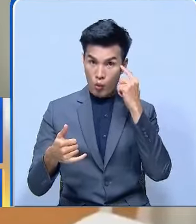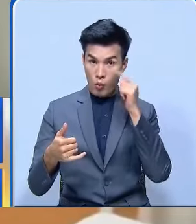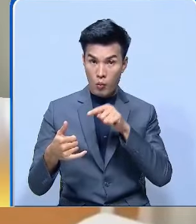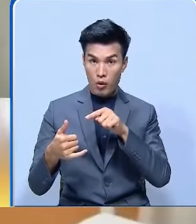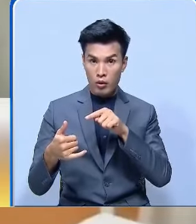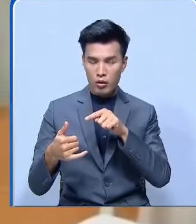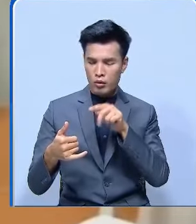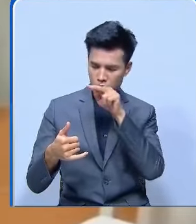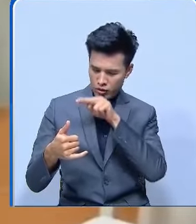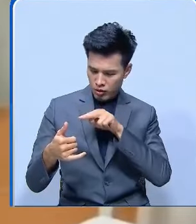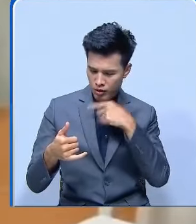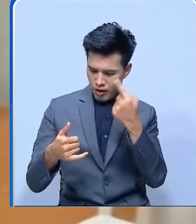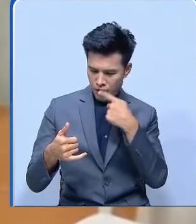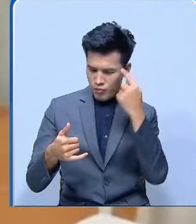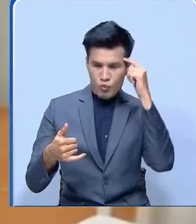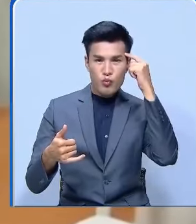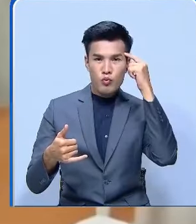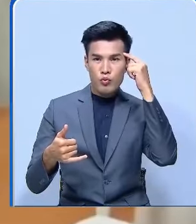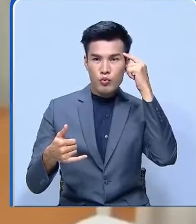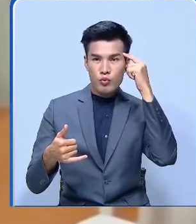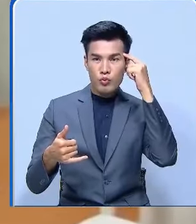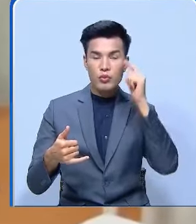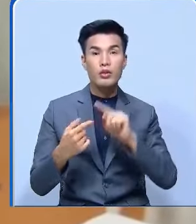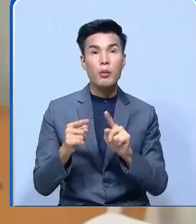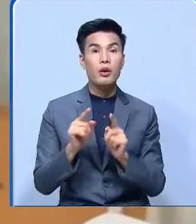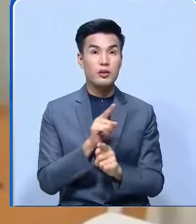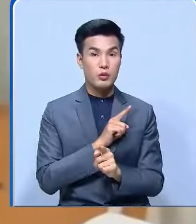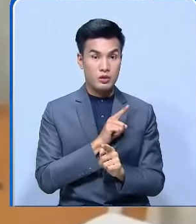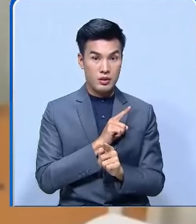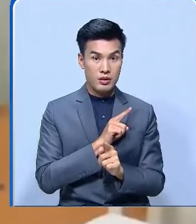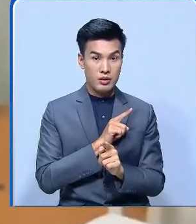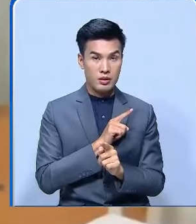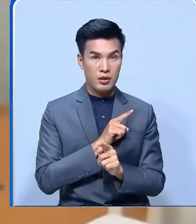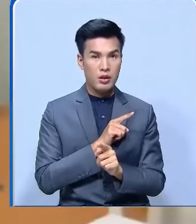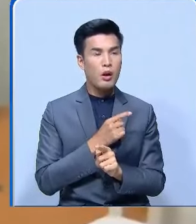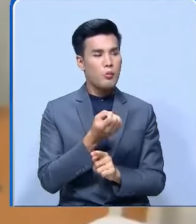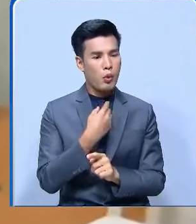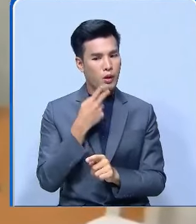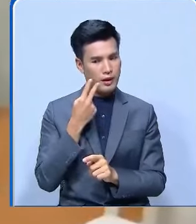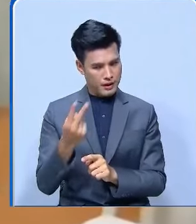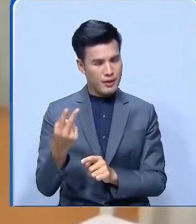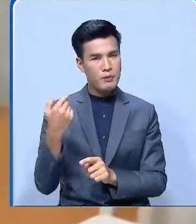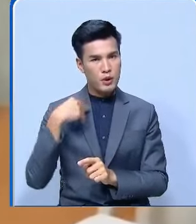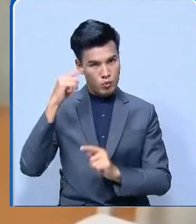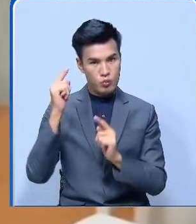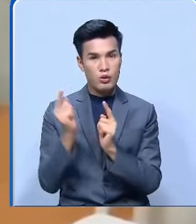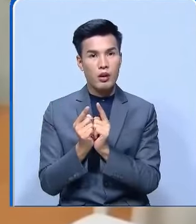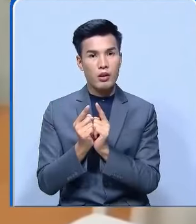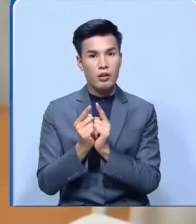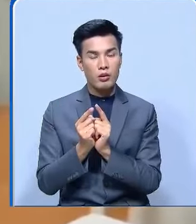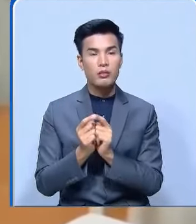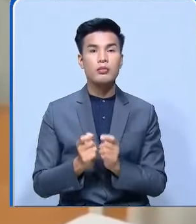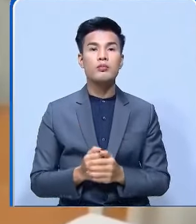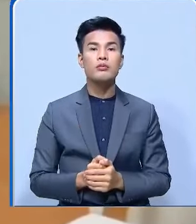ไม่น่าไม่คุ้นเคยนะครับแต่ทางเจ้าหน้าที่บางคนเขาก็เคยเห็นอยู่นะครับ